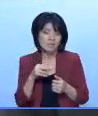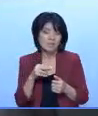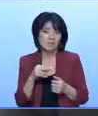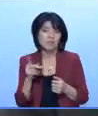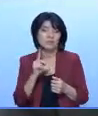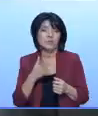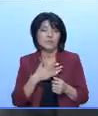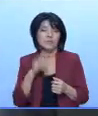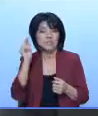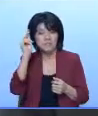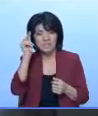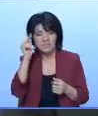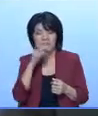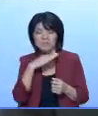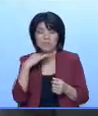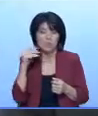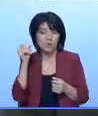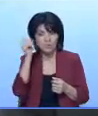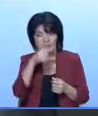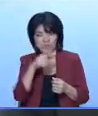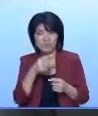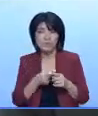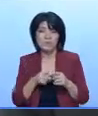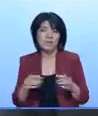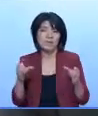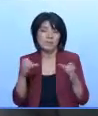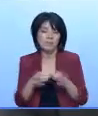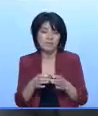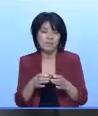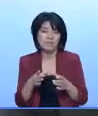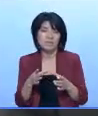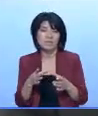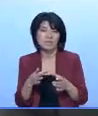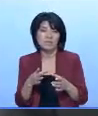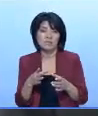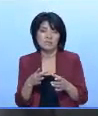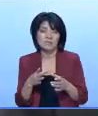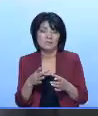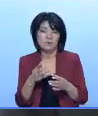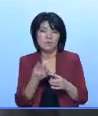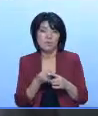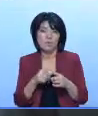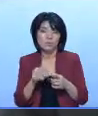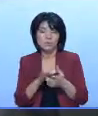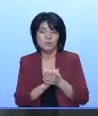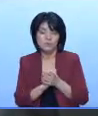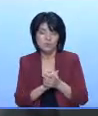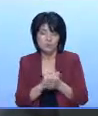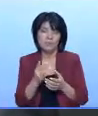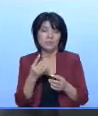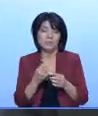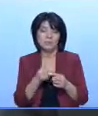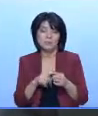Соның рейтингінде бірінші орын алып тұратын команда анда-санда екінші, үшінші орынға алып қалады, бірақ